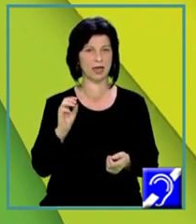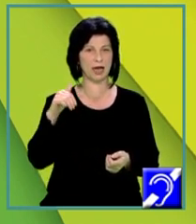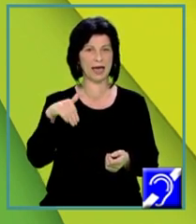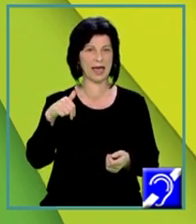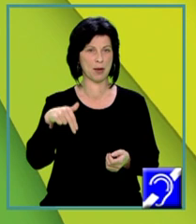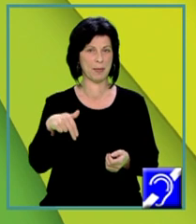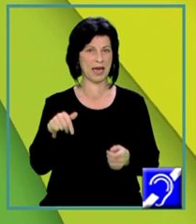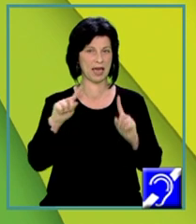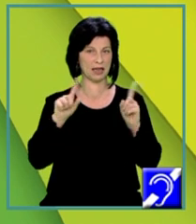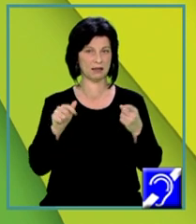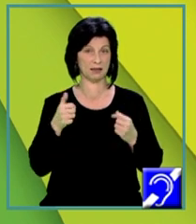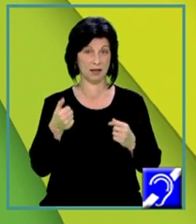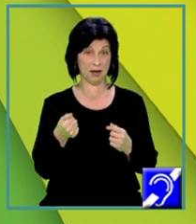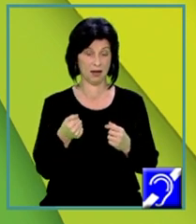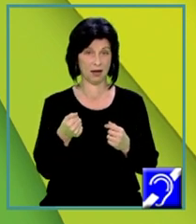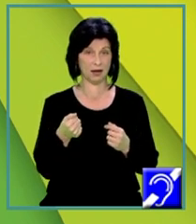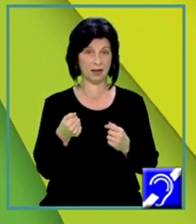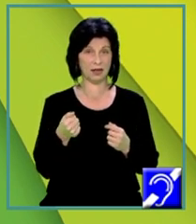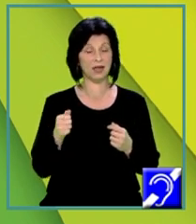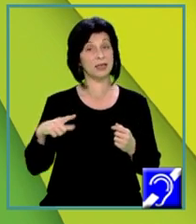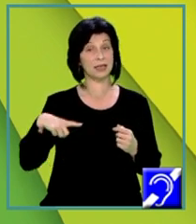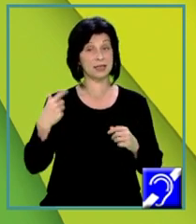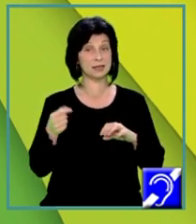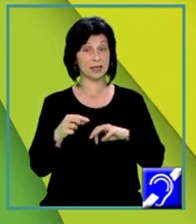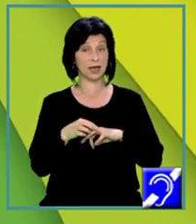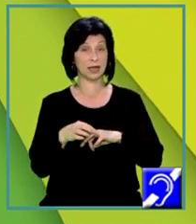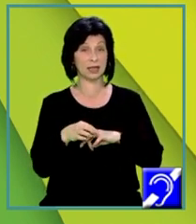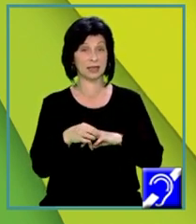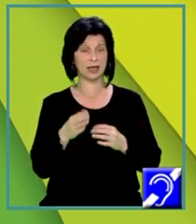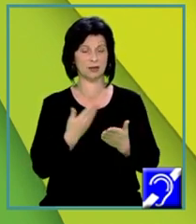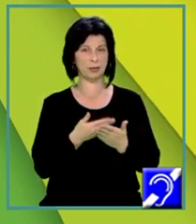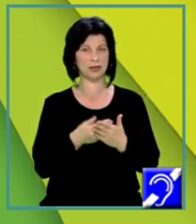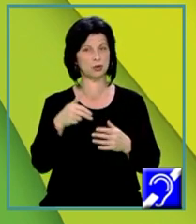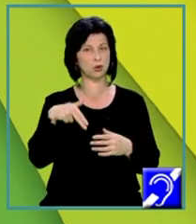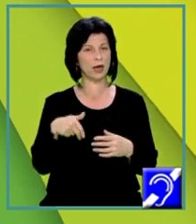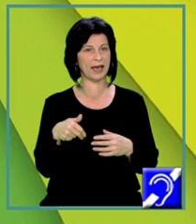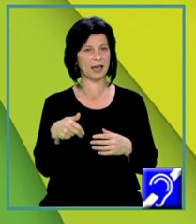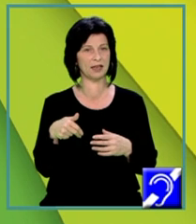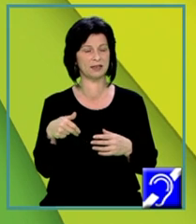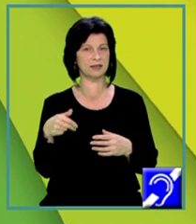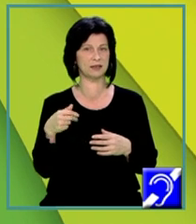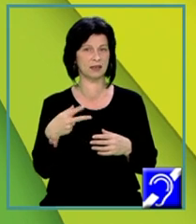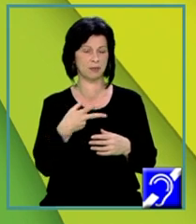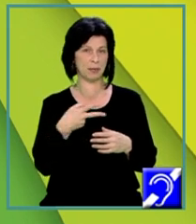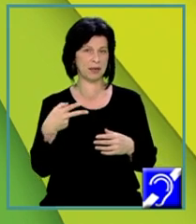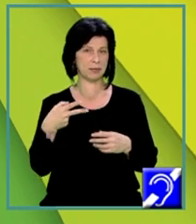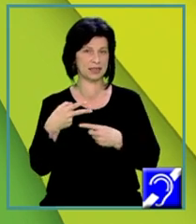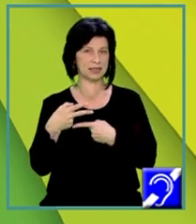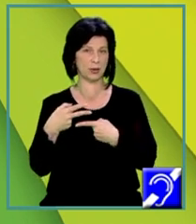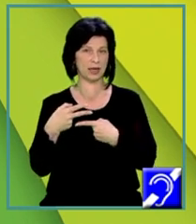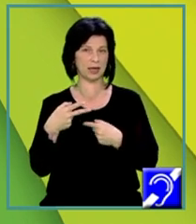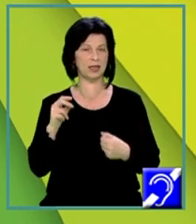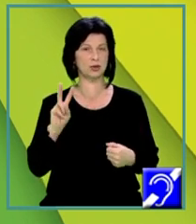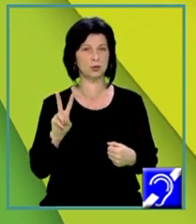de adunare și înmulțire cu Matrice este un inel pentru un cel puțin doi inelul este ne comutativ